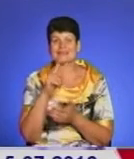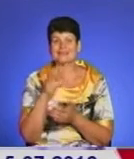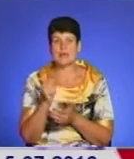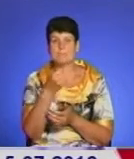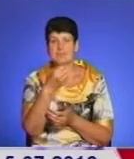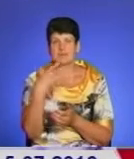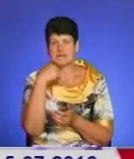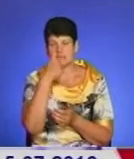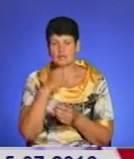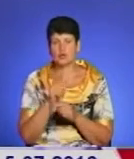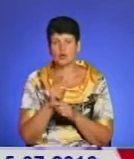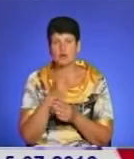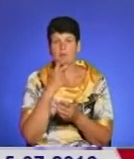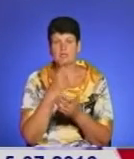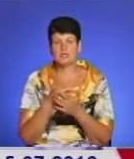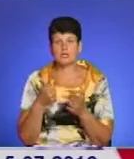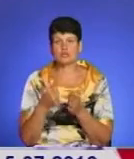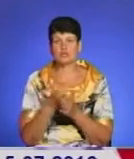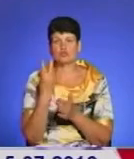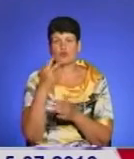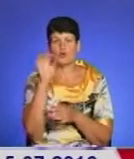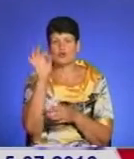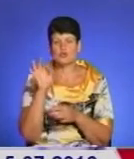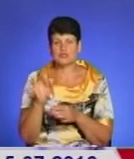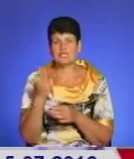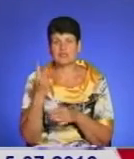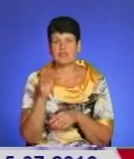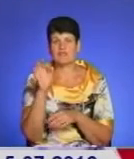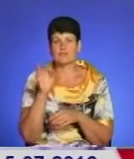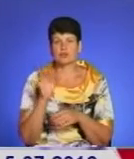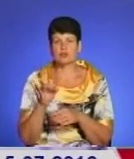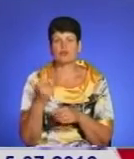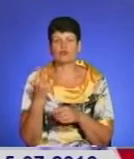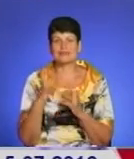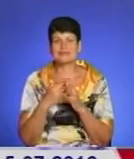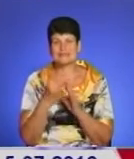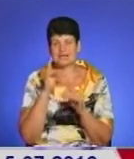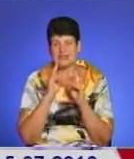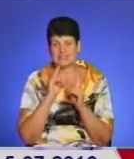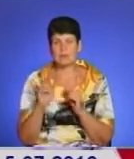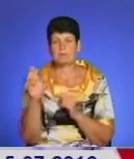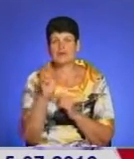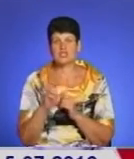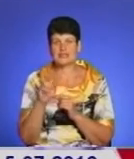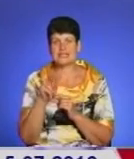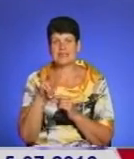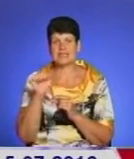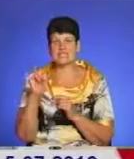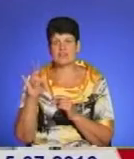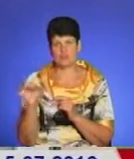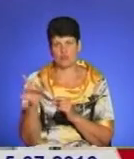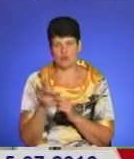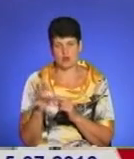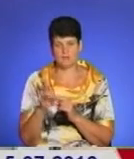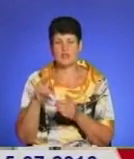норма передбачала до 2%, то 2% встановлено лише у 2 сільських радах – у Бережанському і Лановецькому районах.